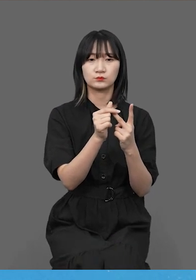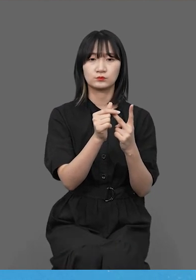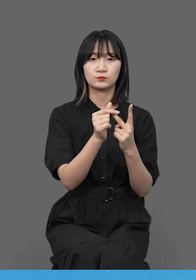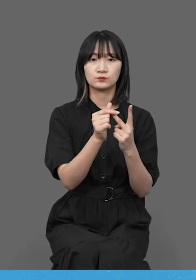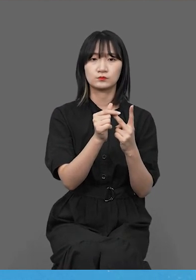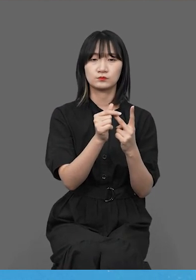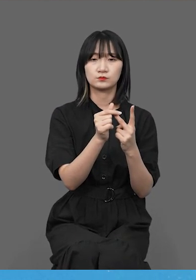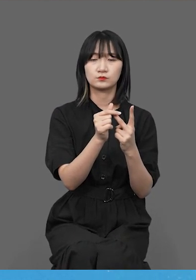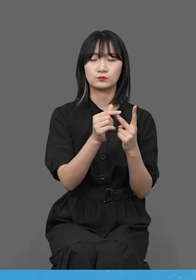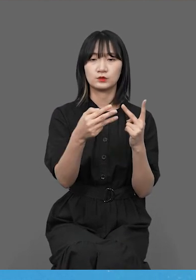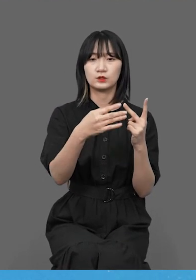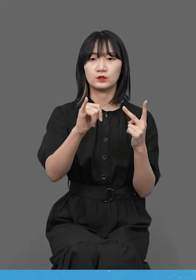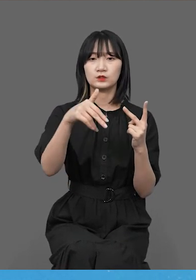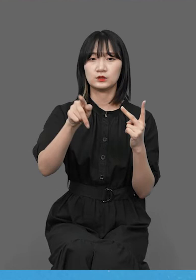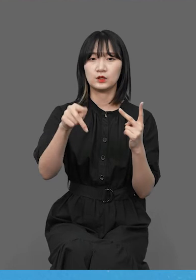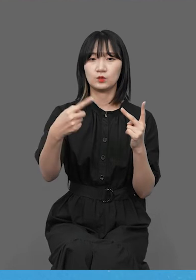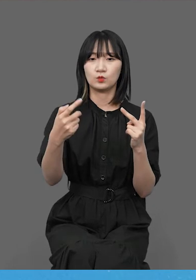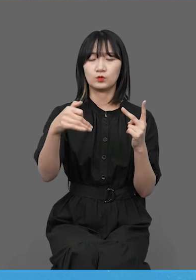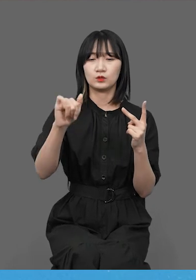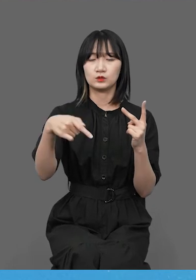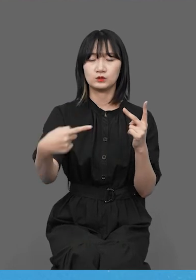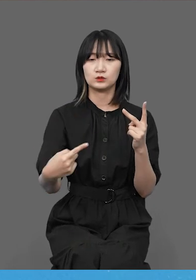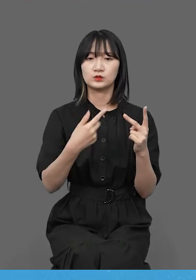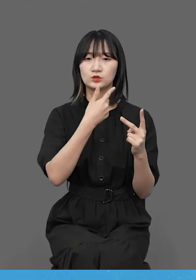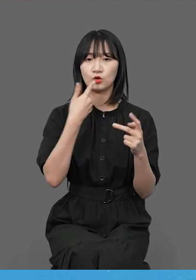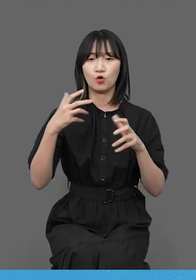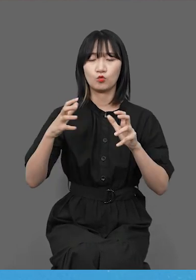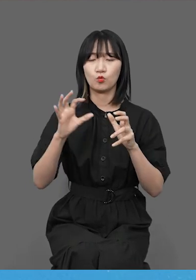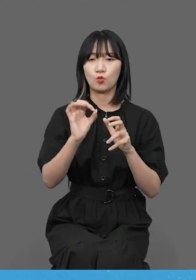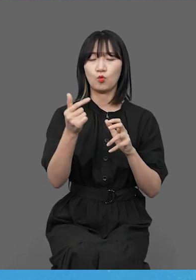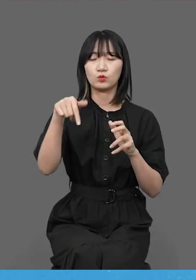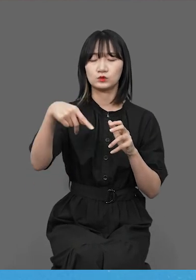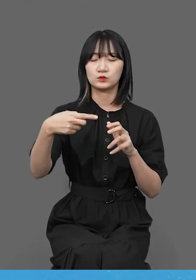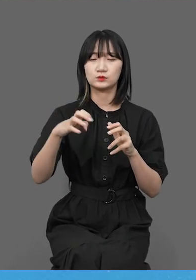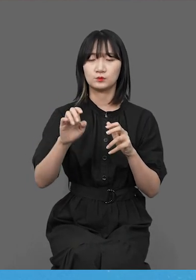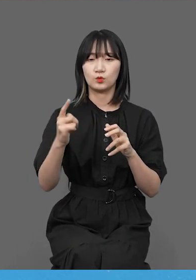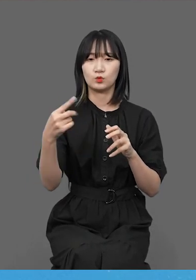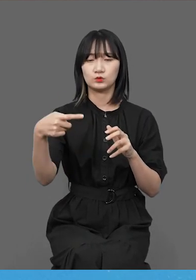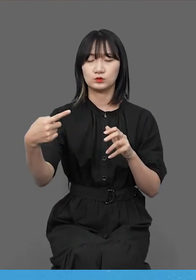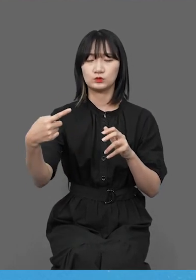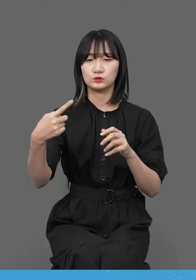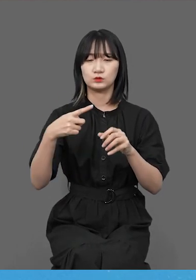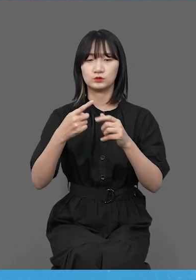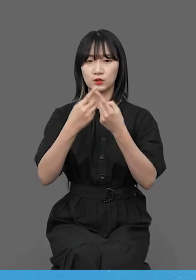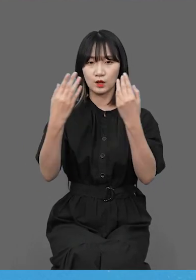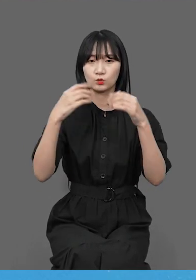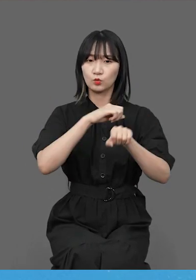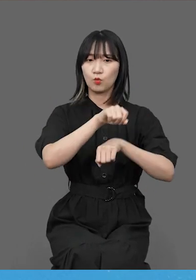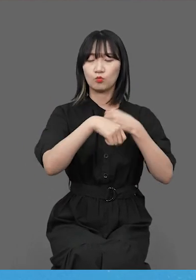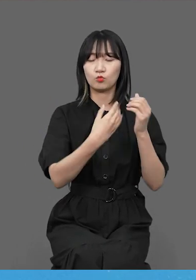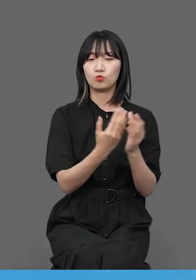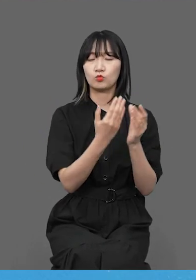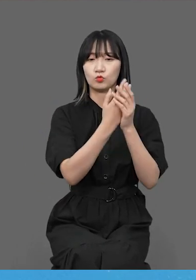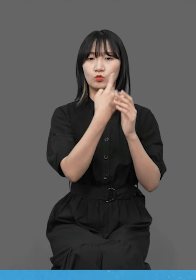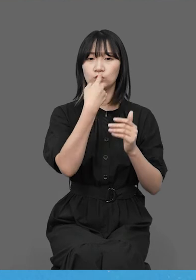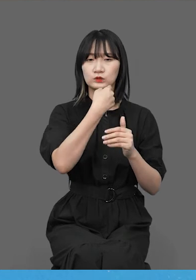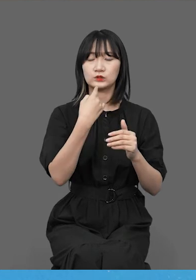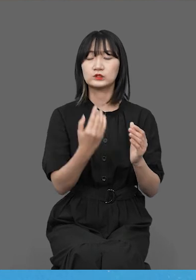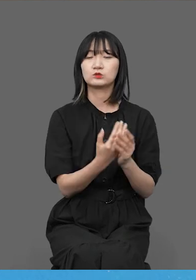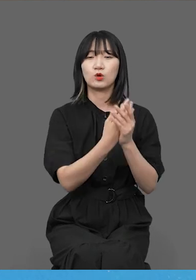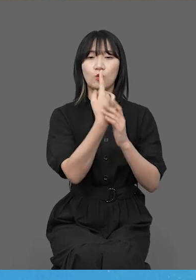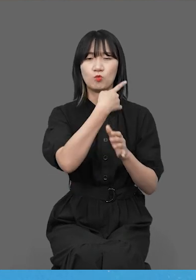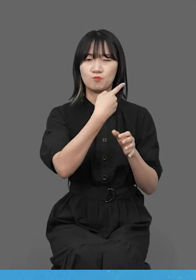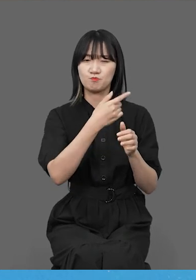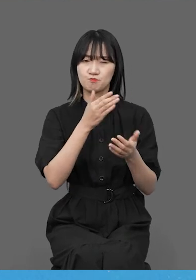저분은 리차드 도킨스, 아시는 분도 있을지 모르겠습니다. 영국 옥스퍼드 대학의 동물학자시죠. 저분은 진화론자 중에 진화론자세요.